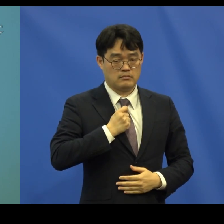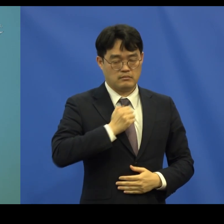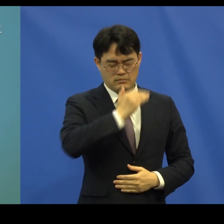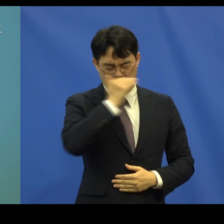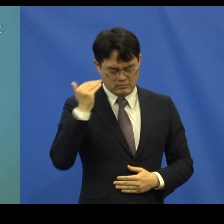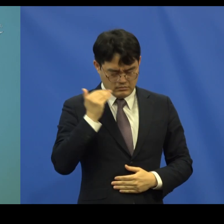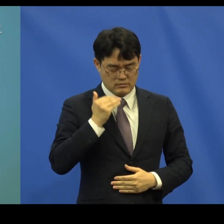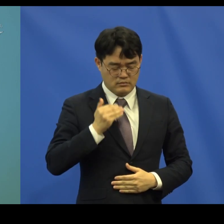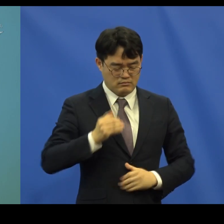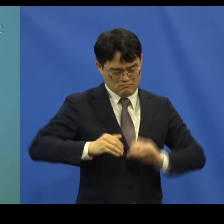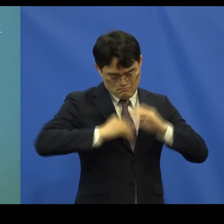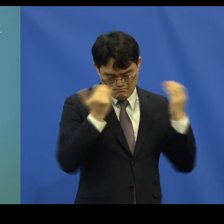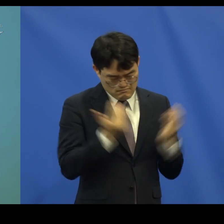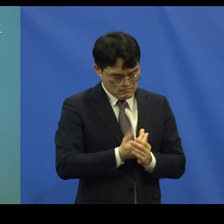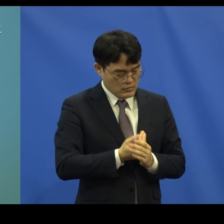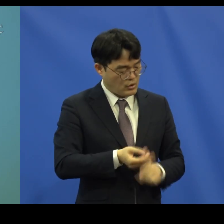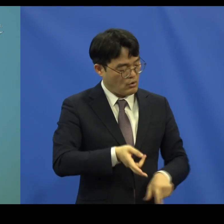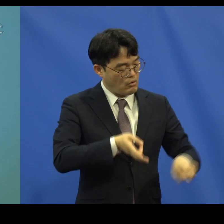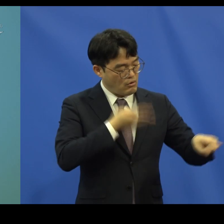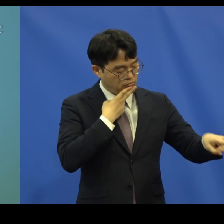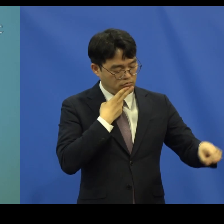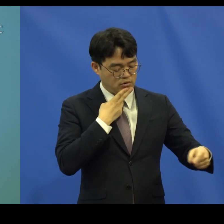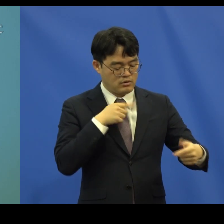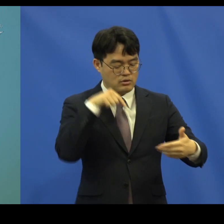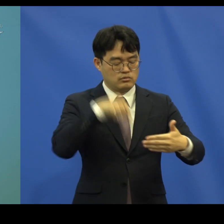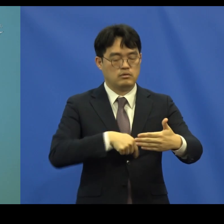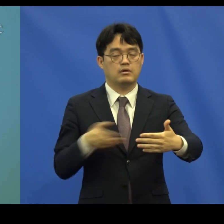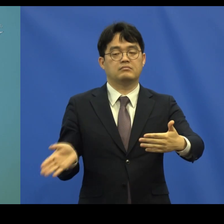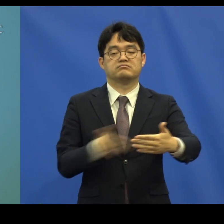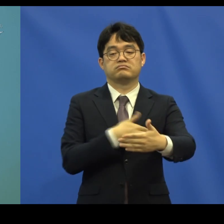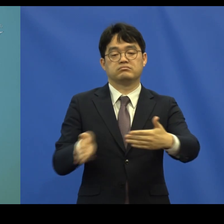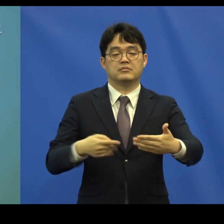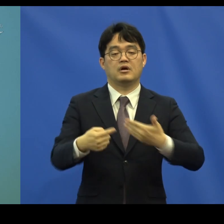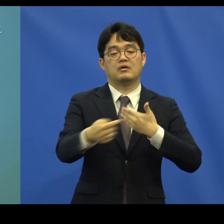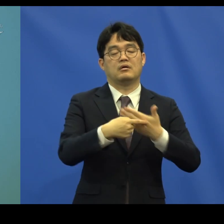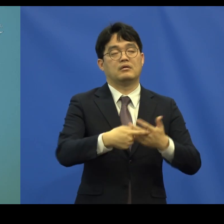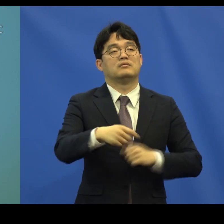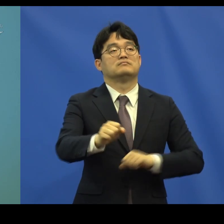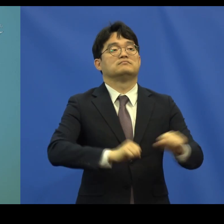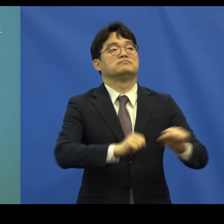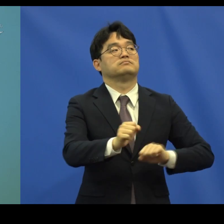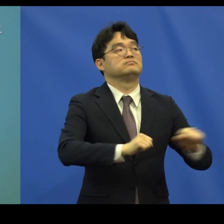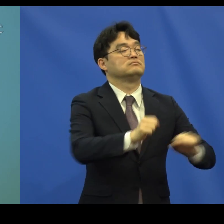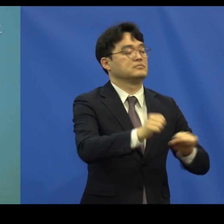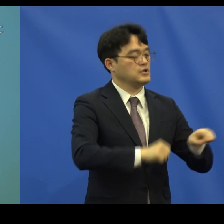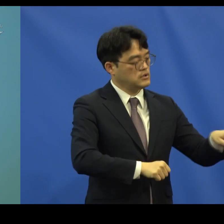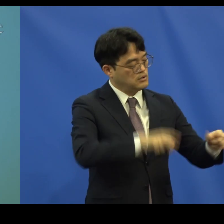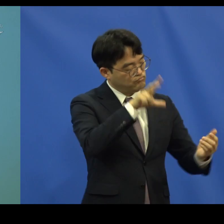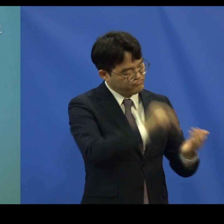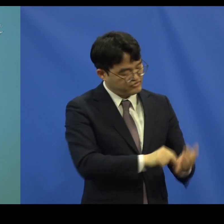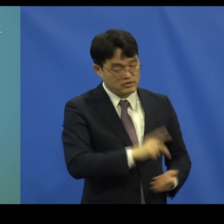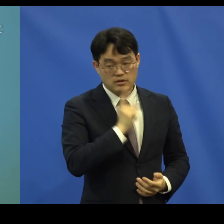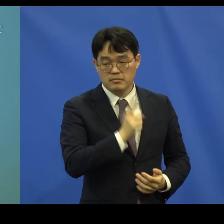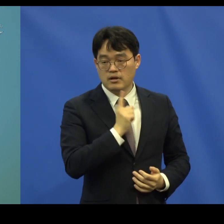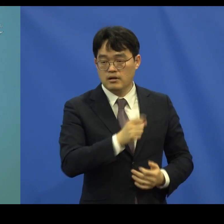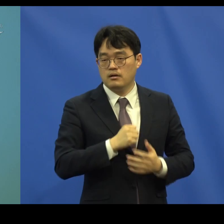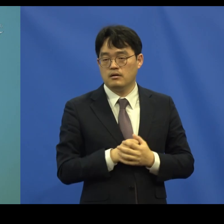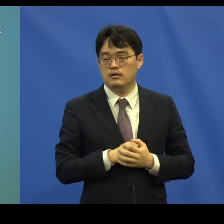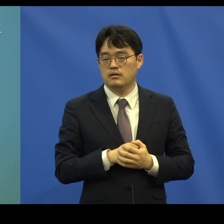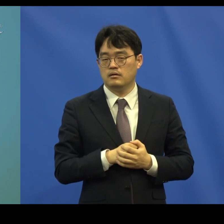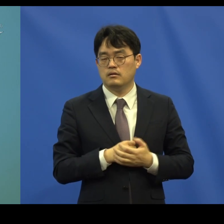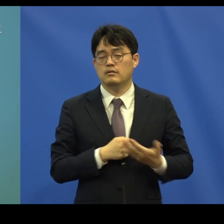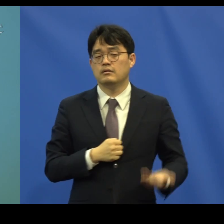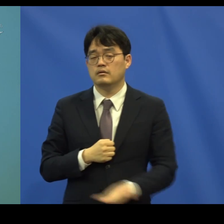텅 비어 있다는 거죠. 의미 없는 열심이었다는 것입니다. 이제 이게 위기였습니다. 자, 여러분,